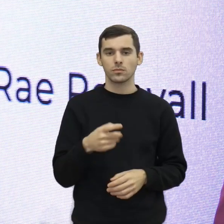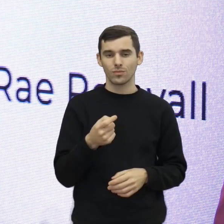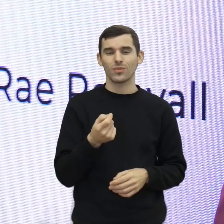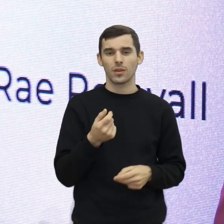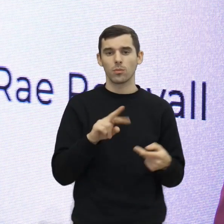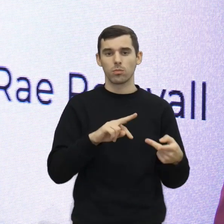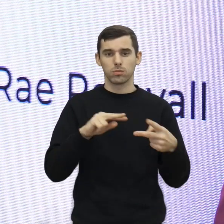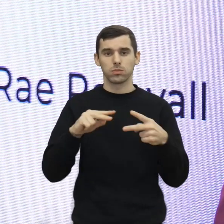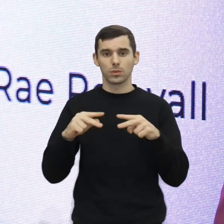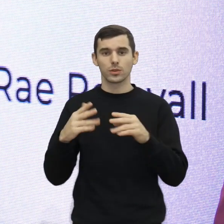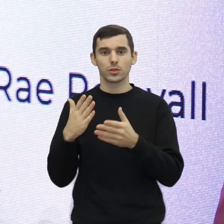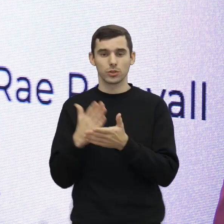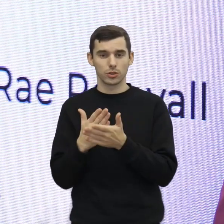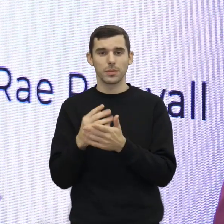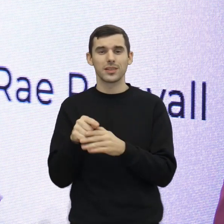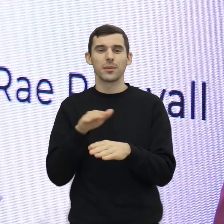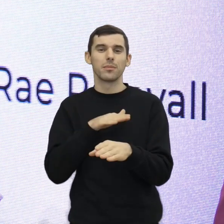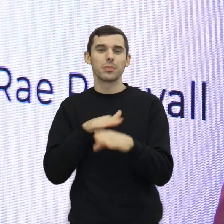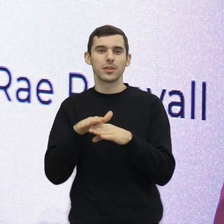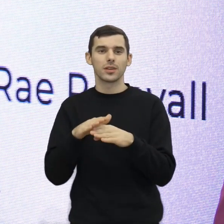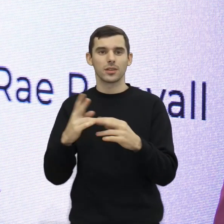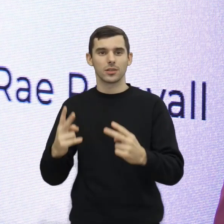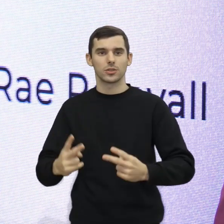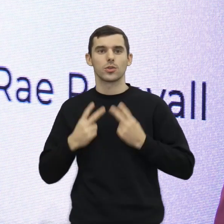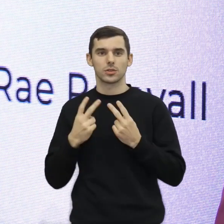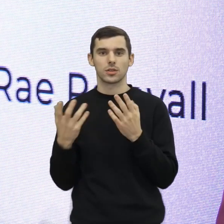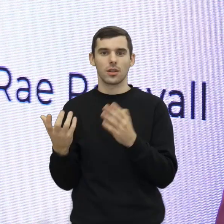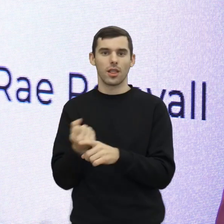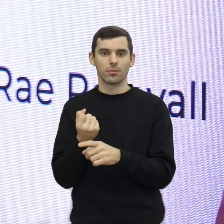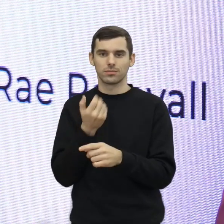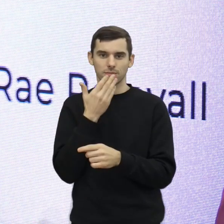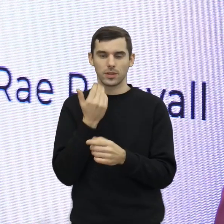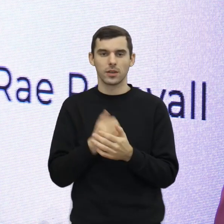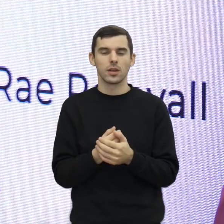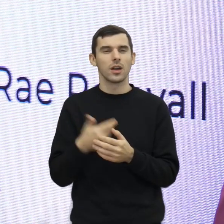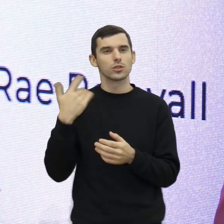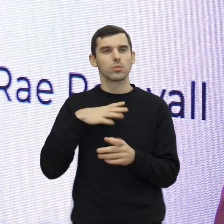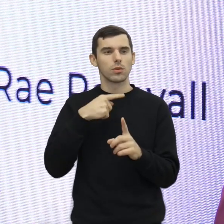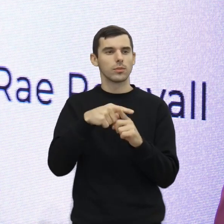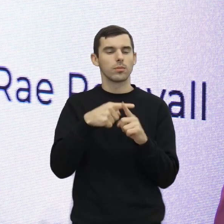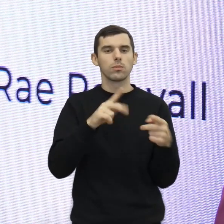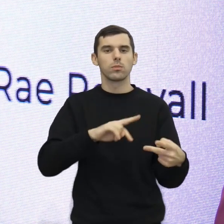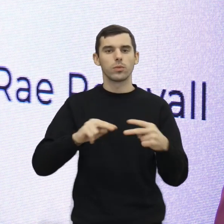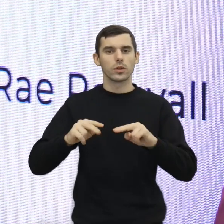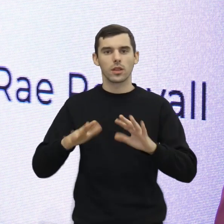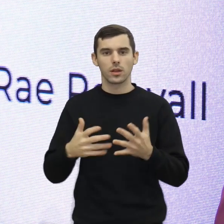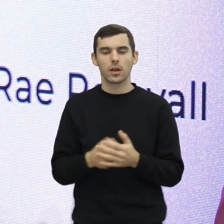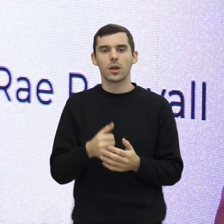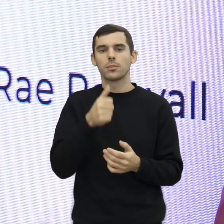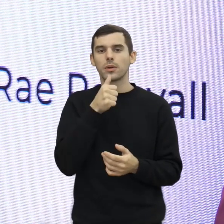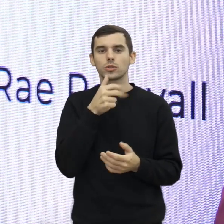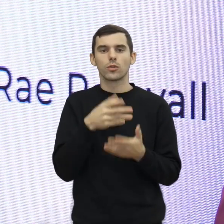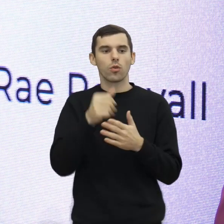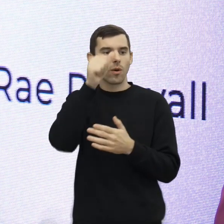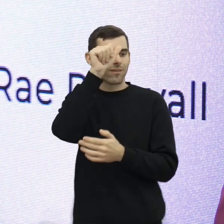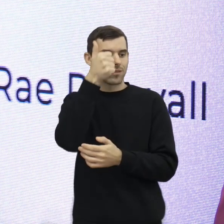kažkam negali iki galo laimėti. Buvo irgi teigiamų pokyčių, pavyzdžiui, kad galima pasikeisti vardą